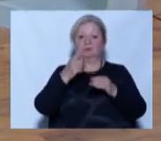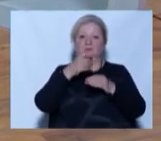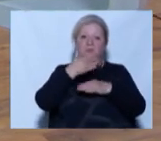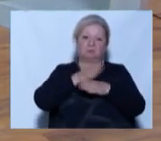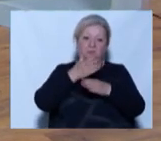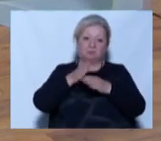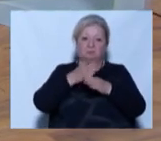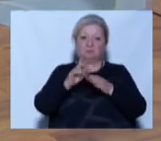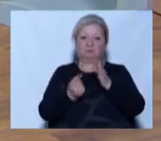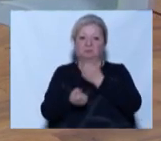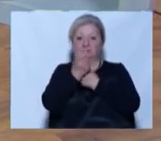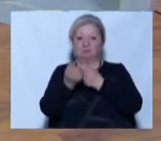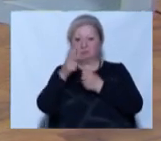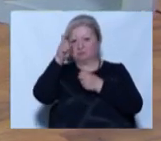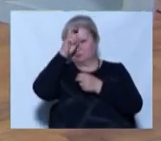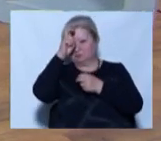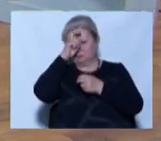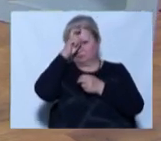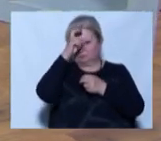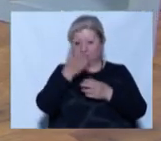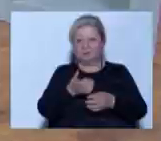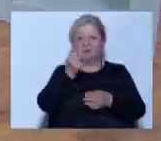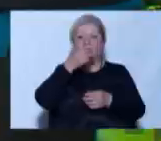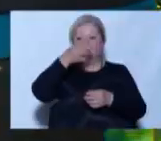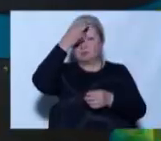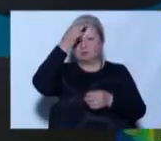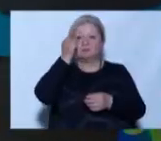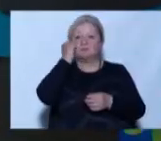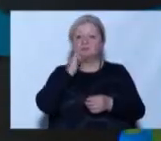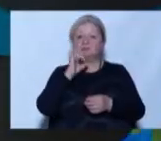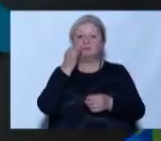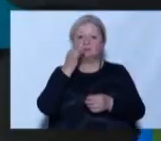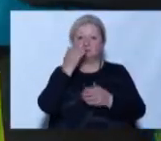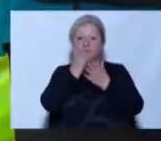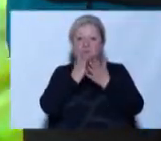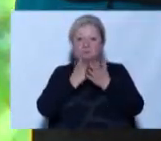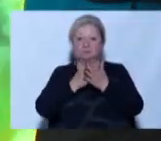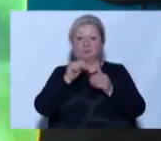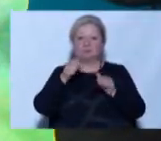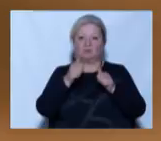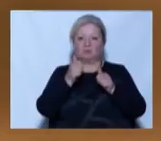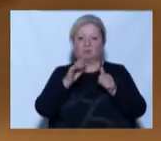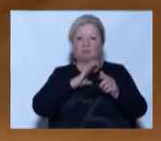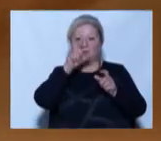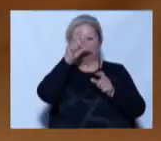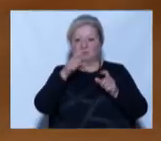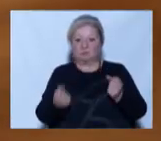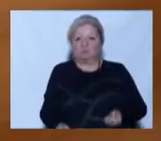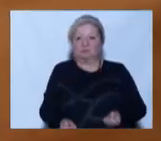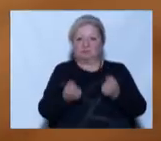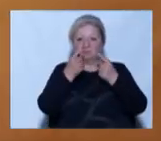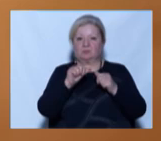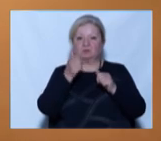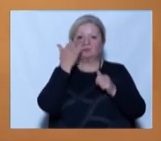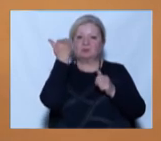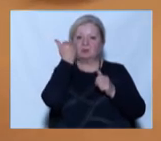ისტორიის კურსიდან უძველესი ცივილიზაციები. გაიხსენეთ ნილოსის დელტა, როგორ შეიქმნა ეგვიპტის ცივილიზაცია,